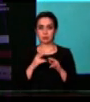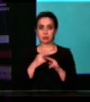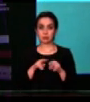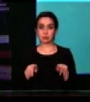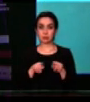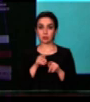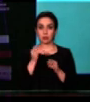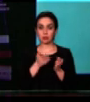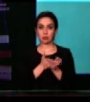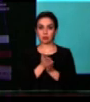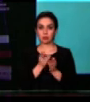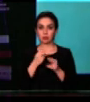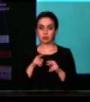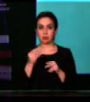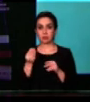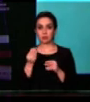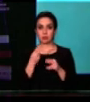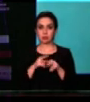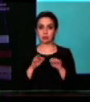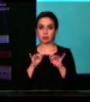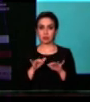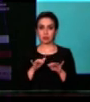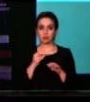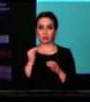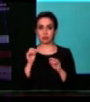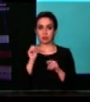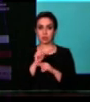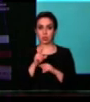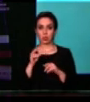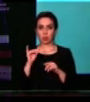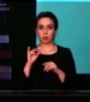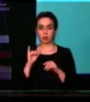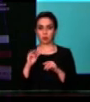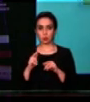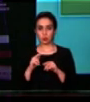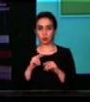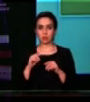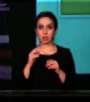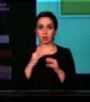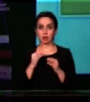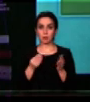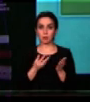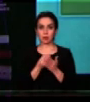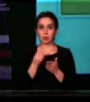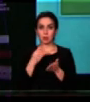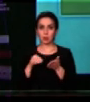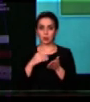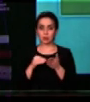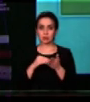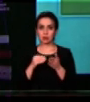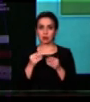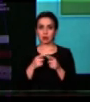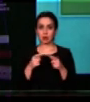интернете, движение финансовых средств, заказ услуг, оплата пластиковой